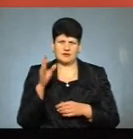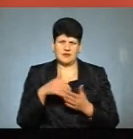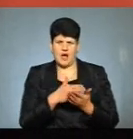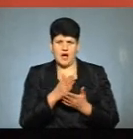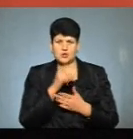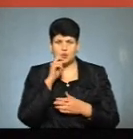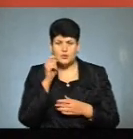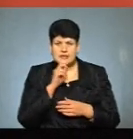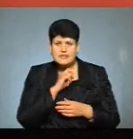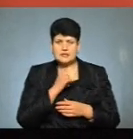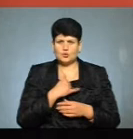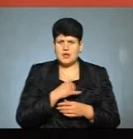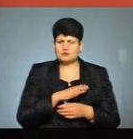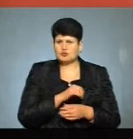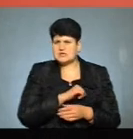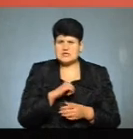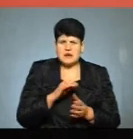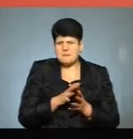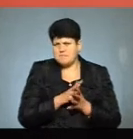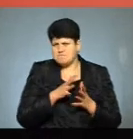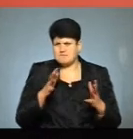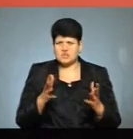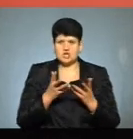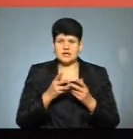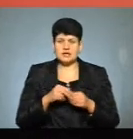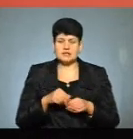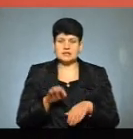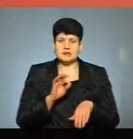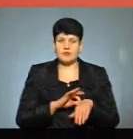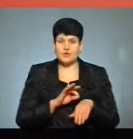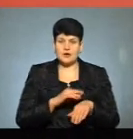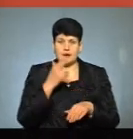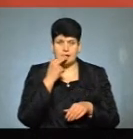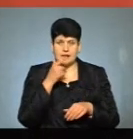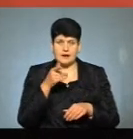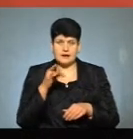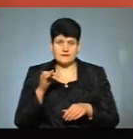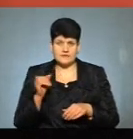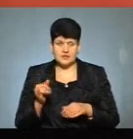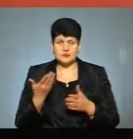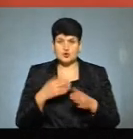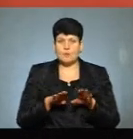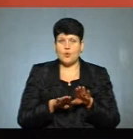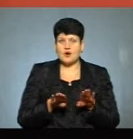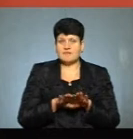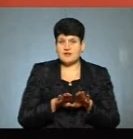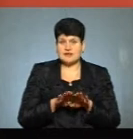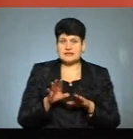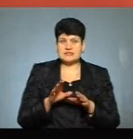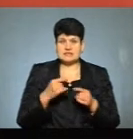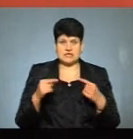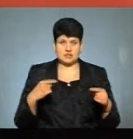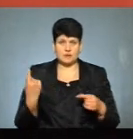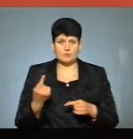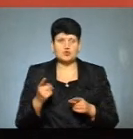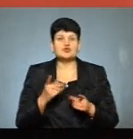нас була найбільша, чи не найбільша кількість хворих на грип та ГРВІ, якщо порівняти з всіма іншими областями.